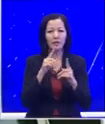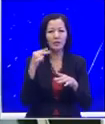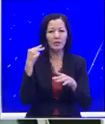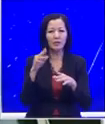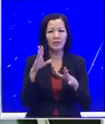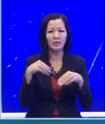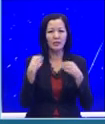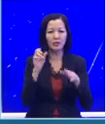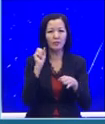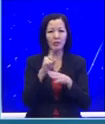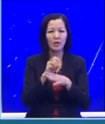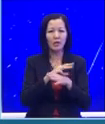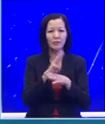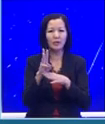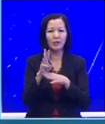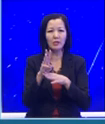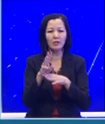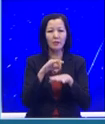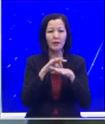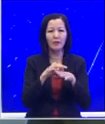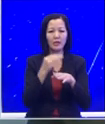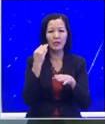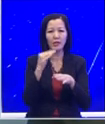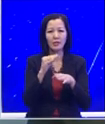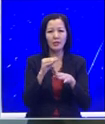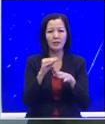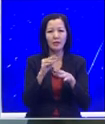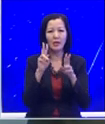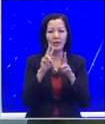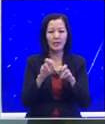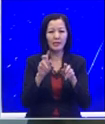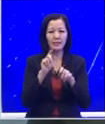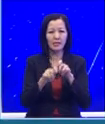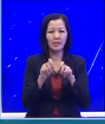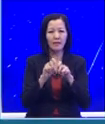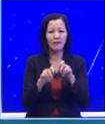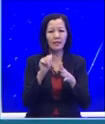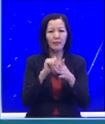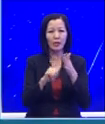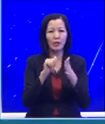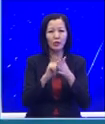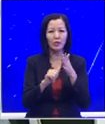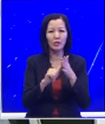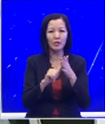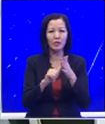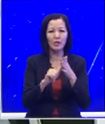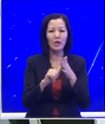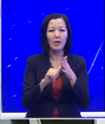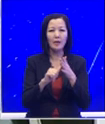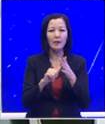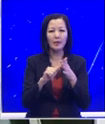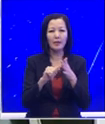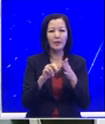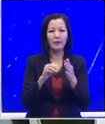президент дал следующие поручения. Обеспечить проведение качественного и объективного расследования причин и обстоятельств, приведших к крушению